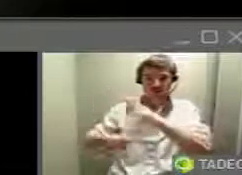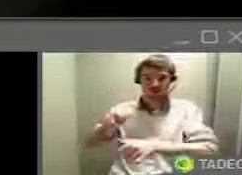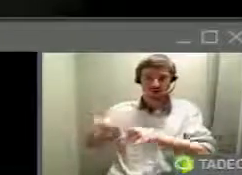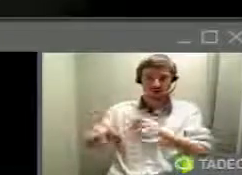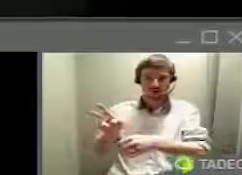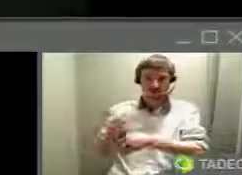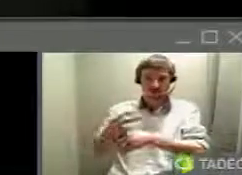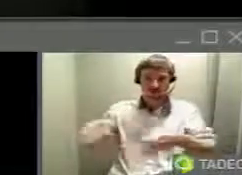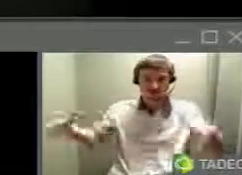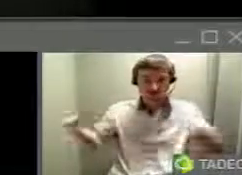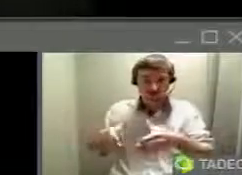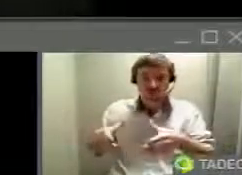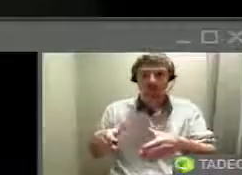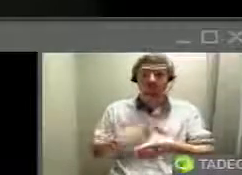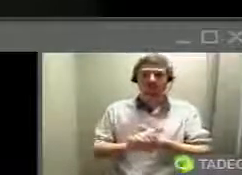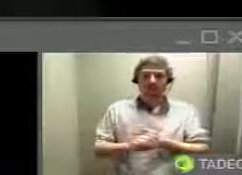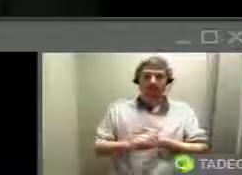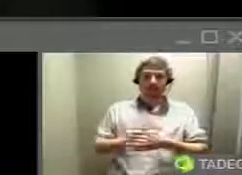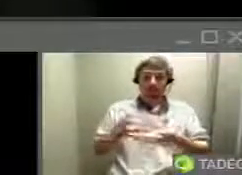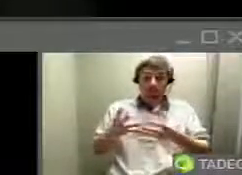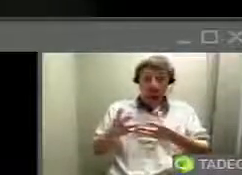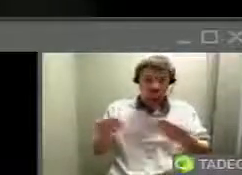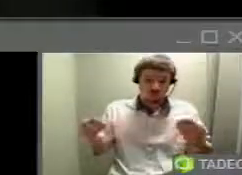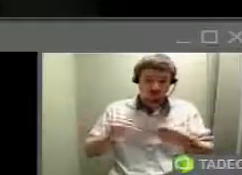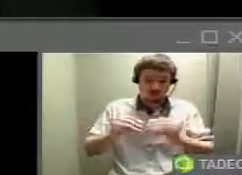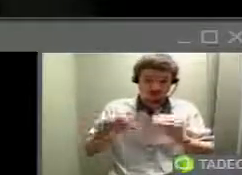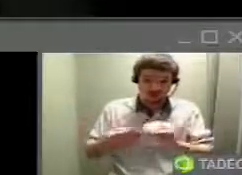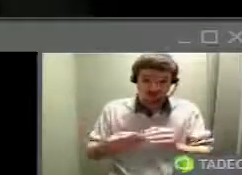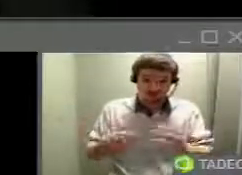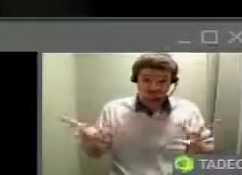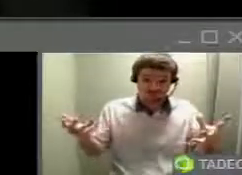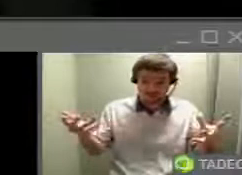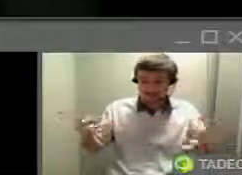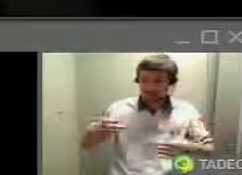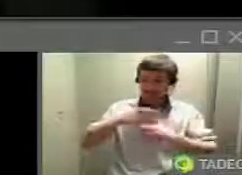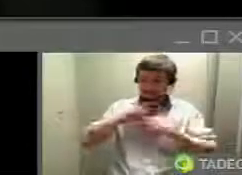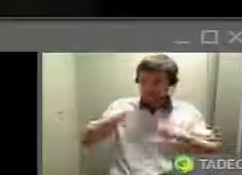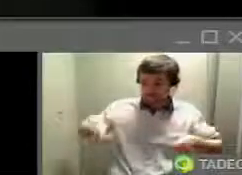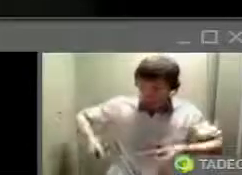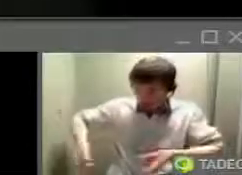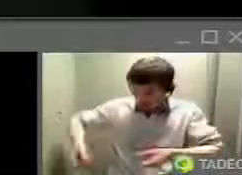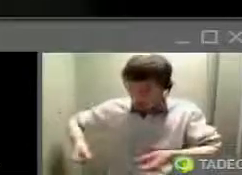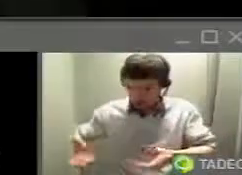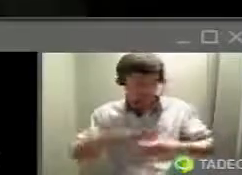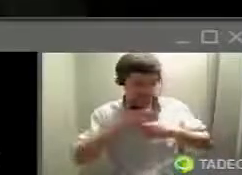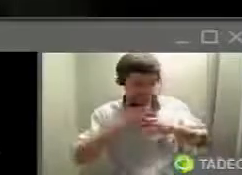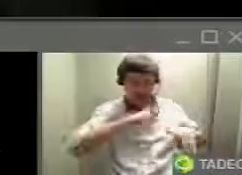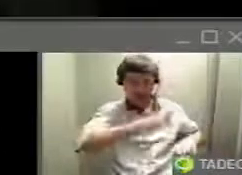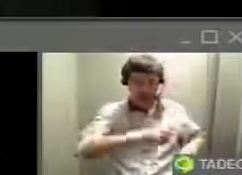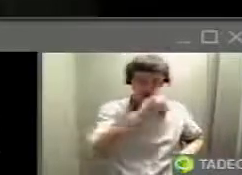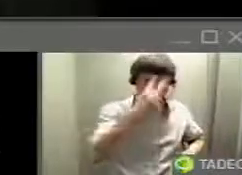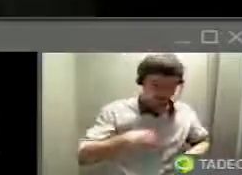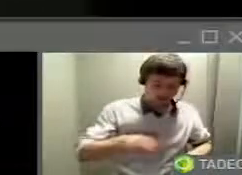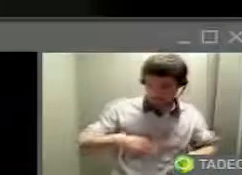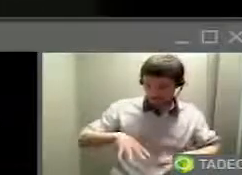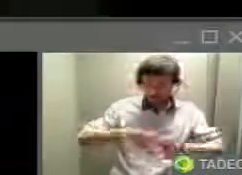se multiplient souvent. L'accessibilité pour un fauteuil, pour une personne non-voyante, se multiplie par autant de problèmes et autant de différences. Or, à